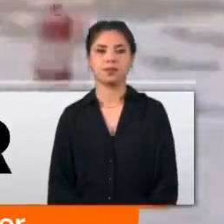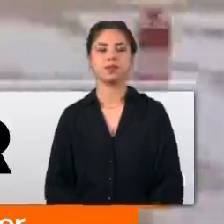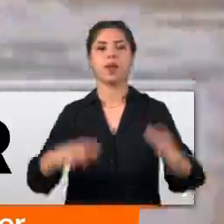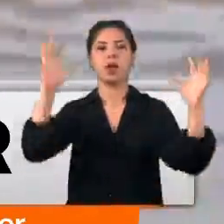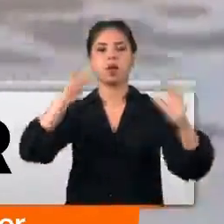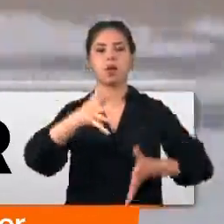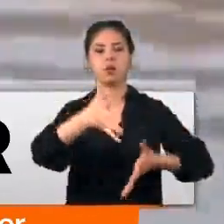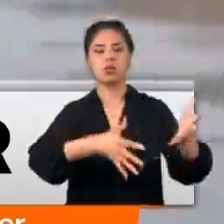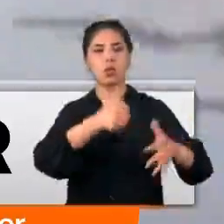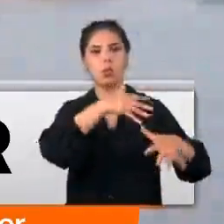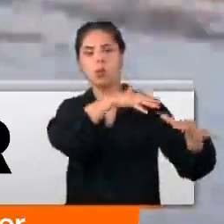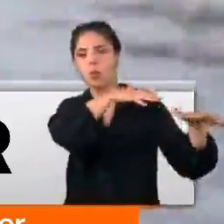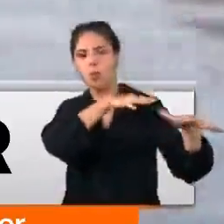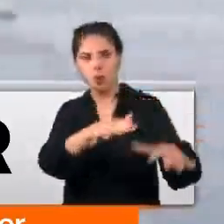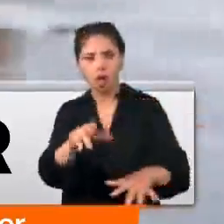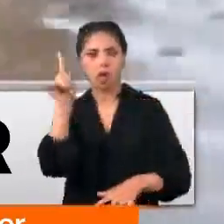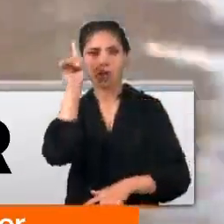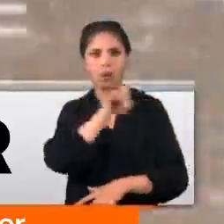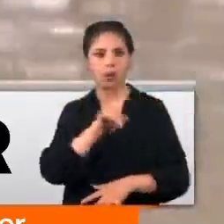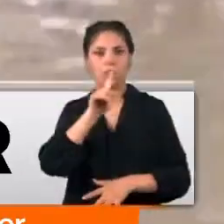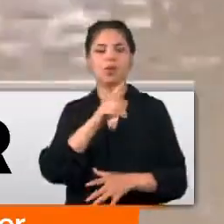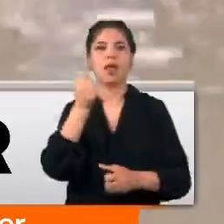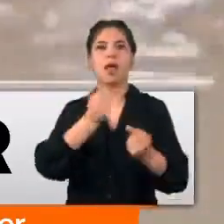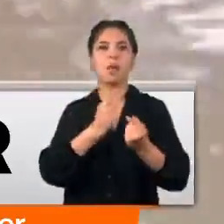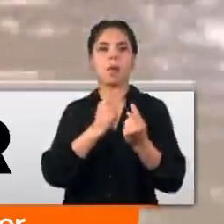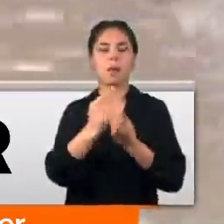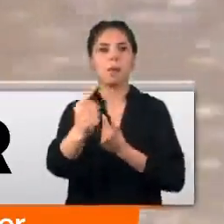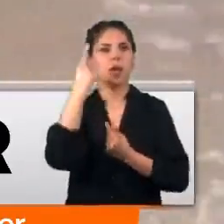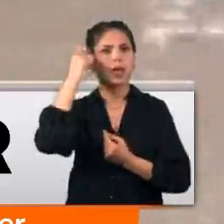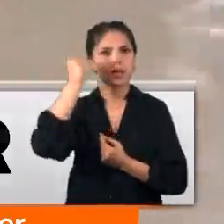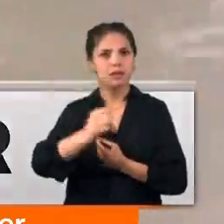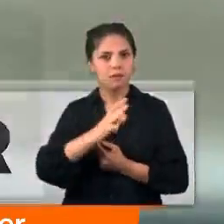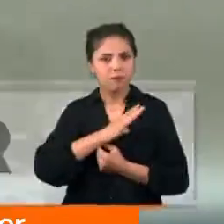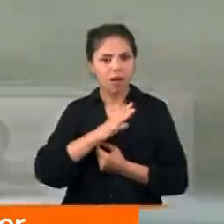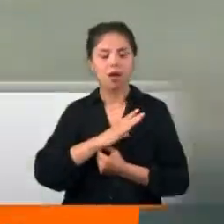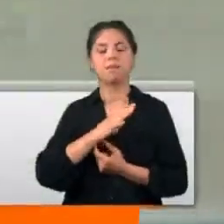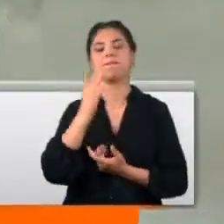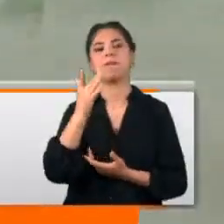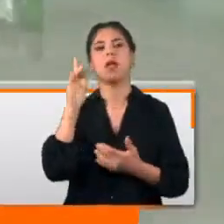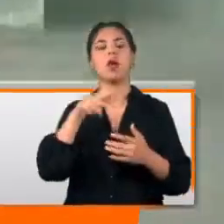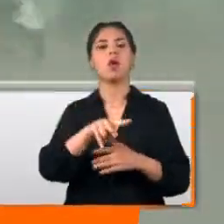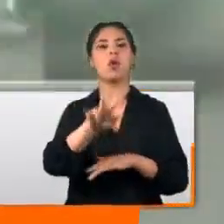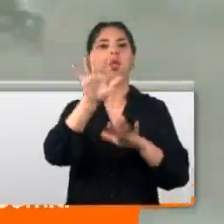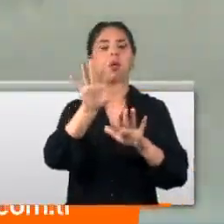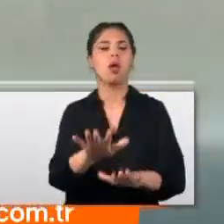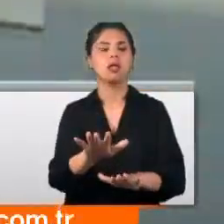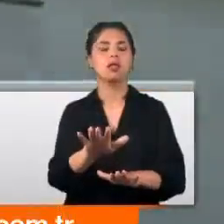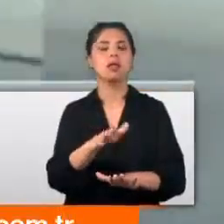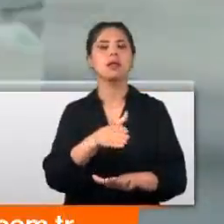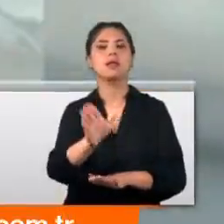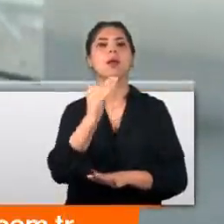Sağanak caddeyi bir anda göle çevirdi. Geçmek için inat eden sürücü yolda kaldı. Kaldı tabii. Aha, çok motora